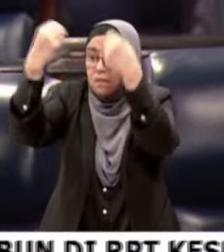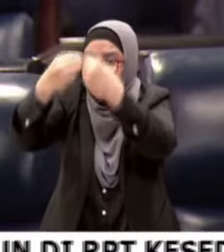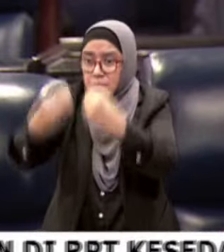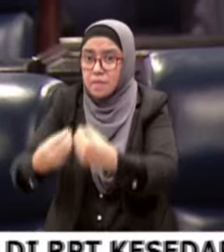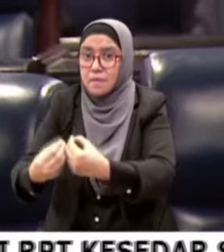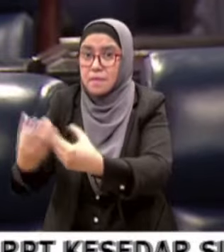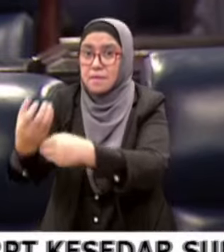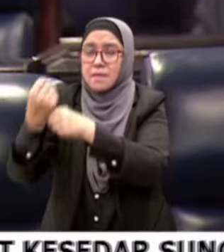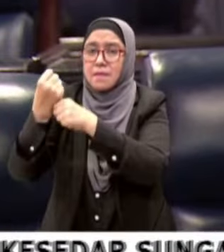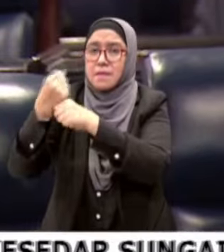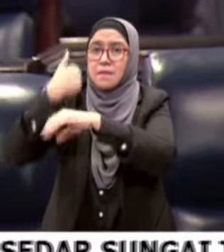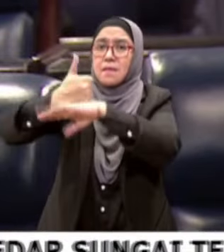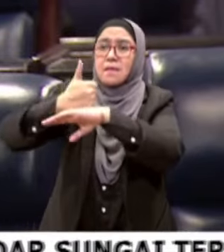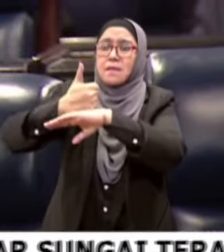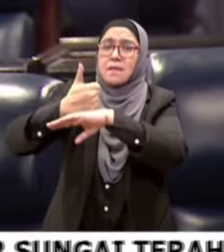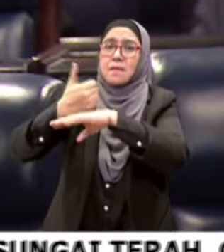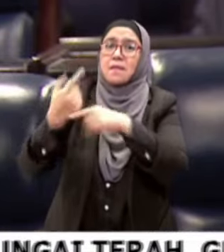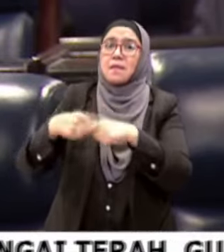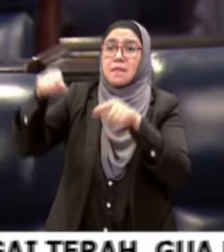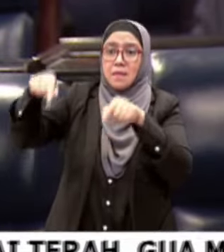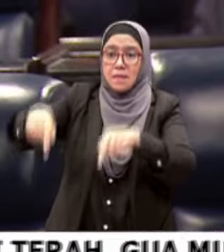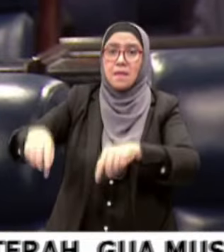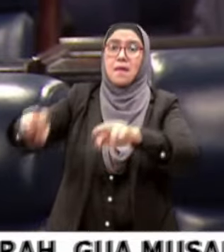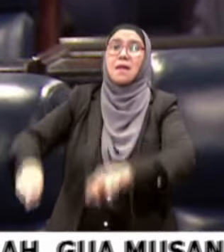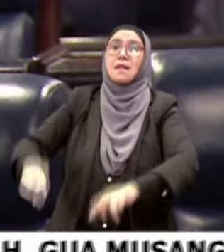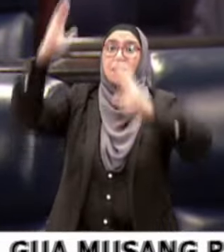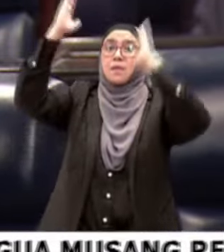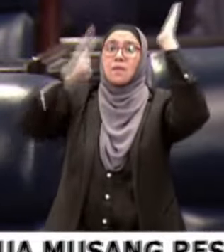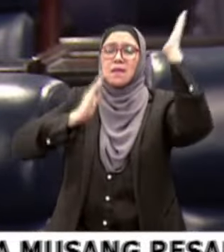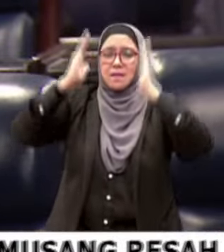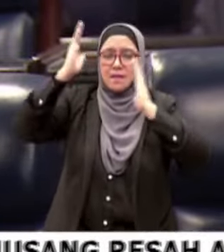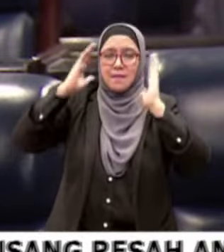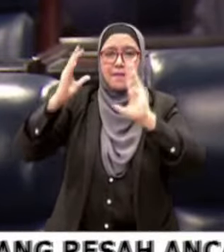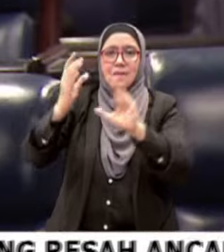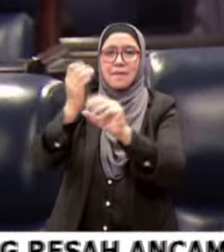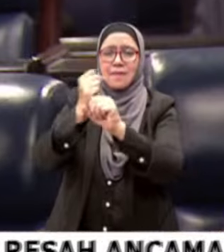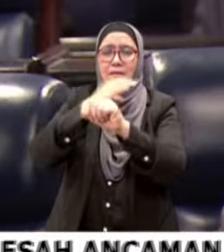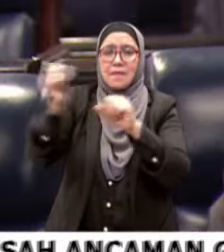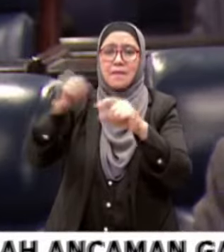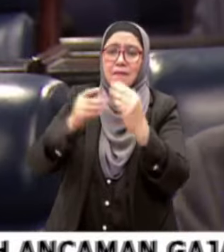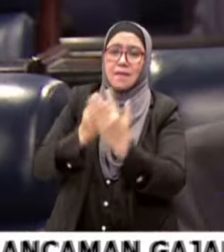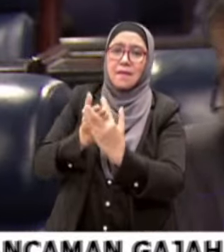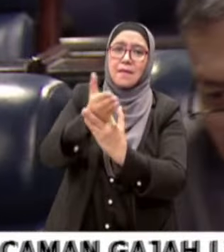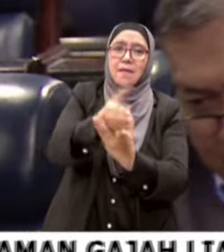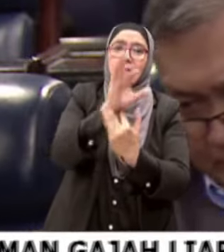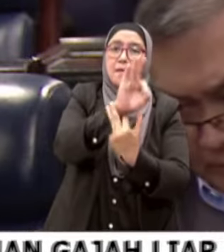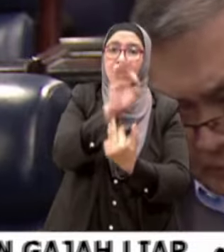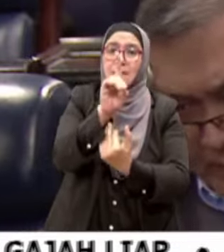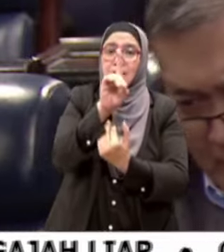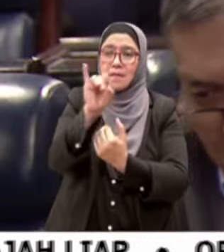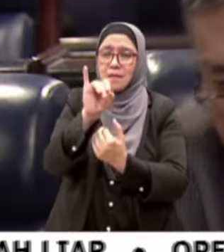pekerjaan untuk orang kesempatan untuk rakyat Indonesia dicipta dan juga melalui FPI